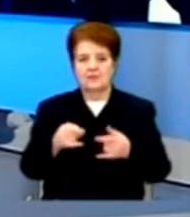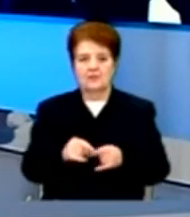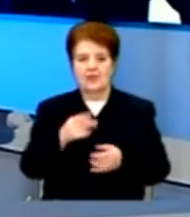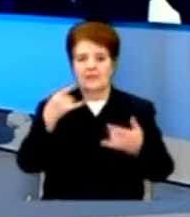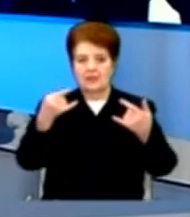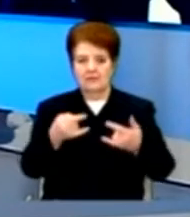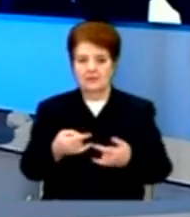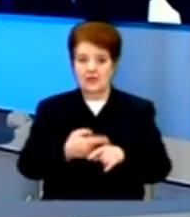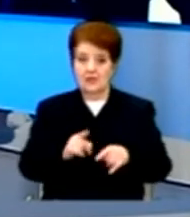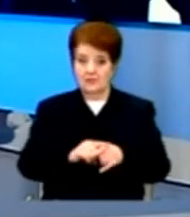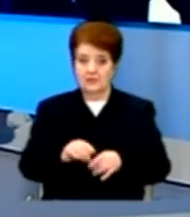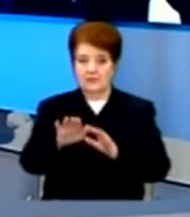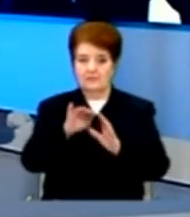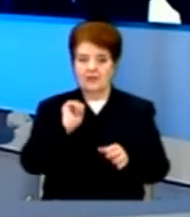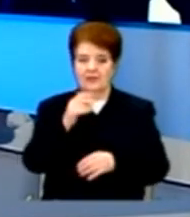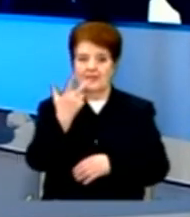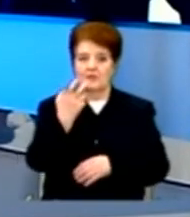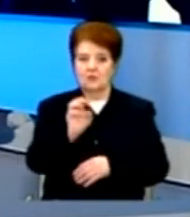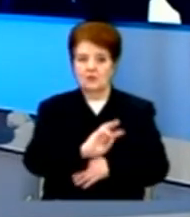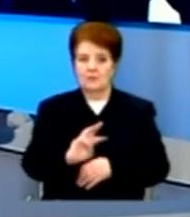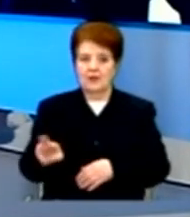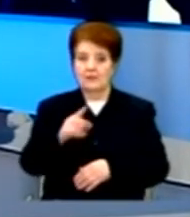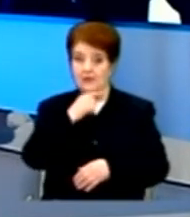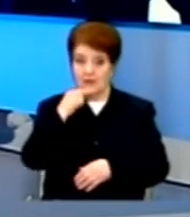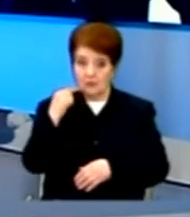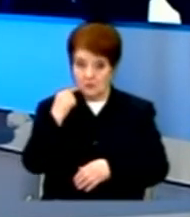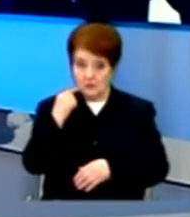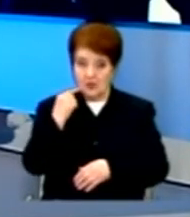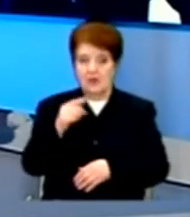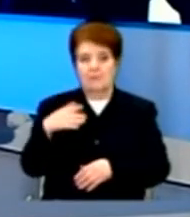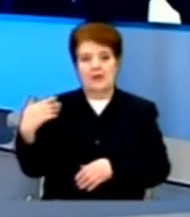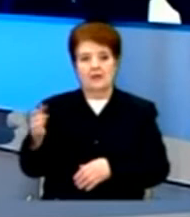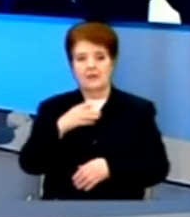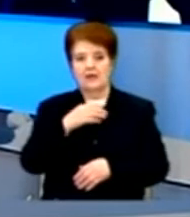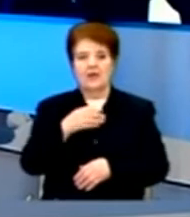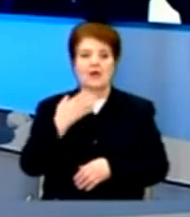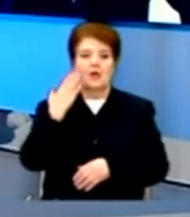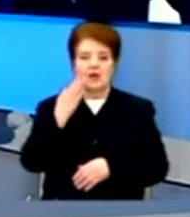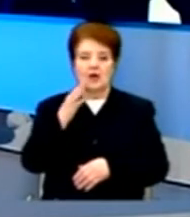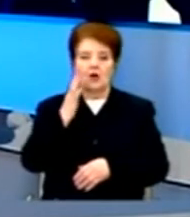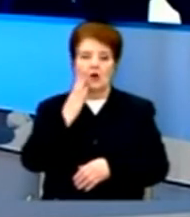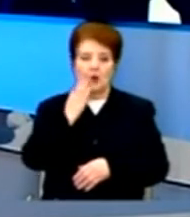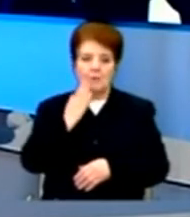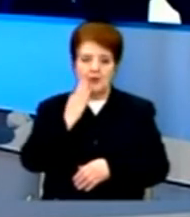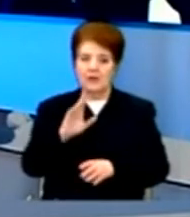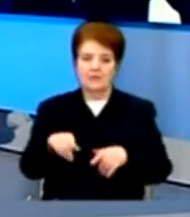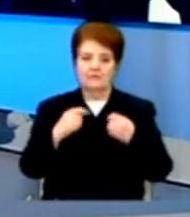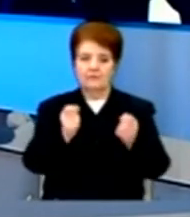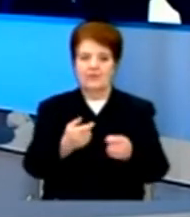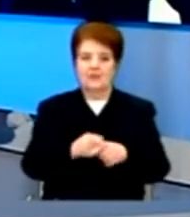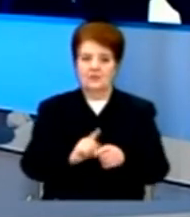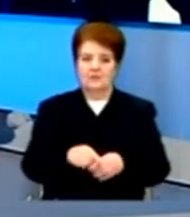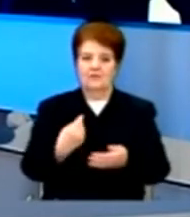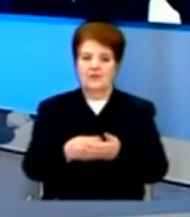Acesta a justificat împrumutul de 300 de milioane de dolari de la ruși, spunând că partea română nu a dat un răspuns clar privind acordarea acestei